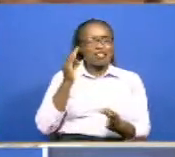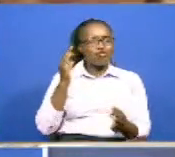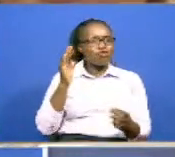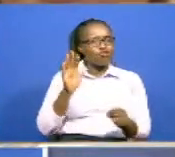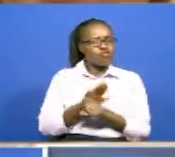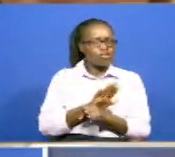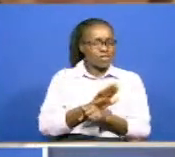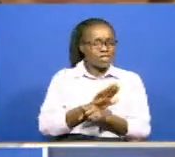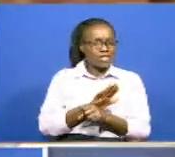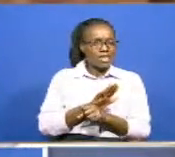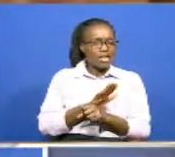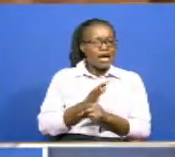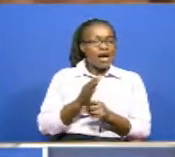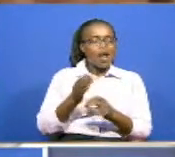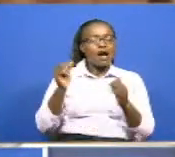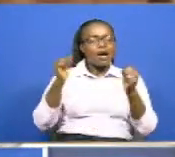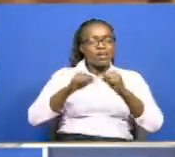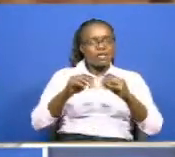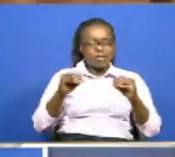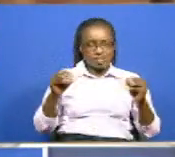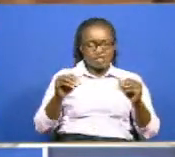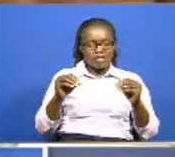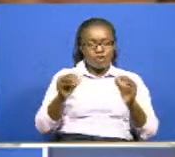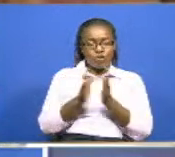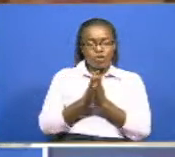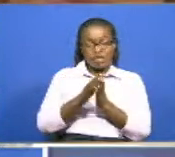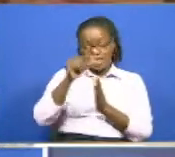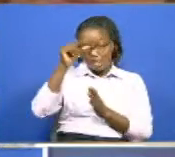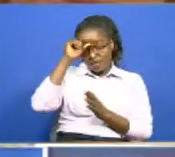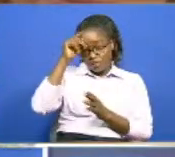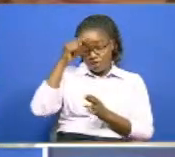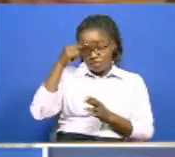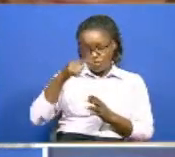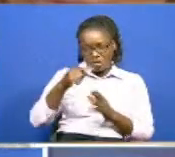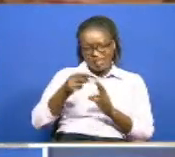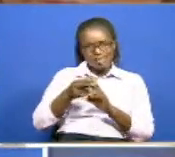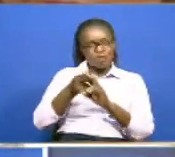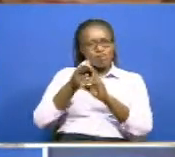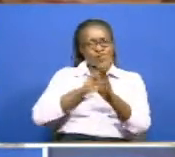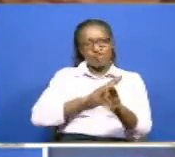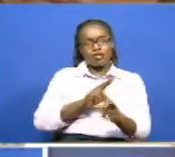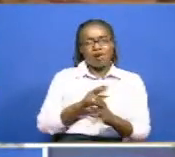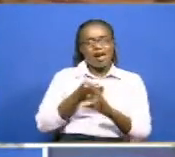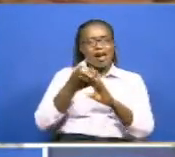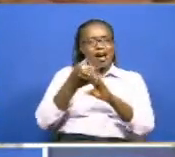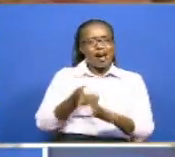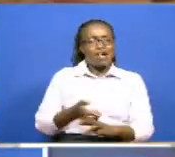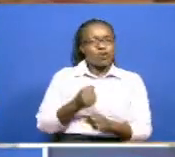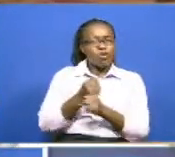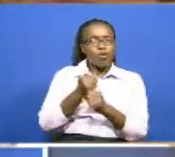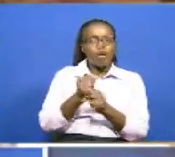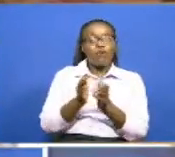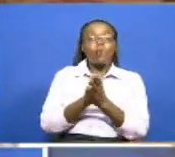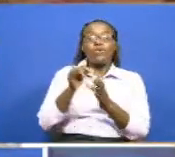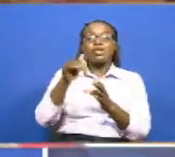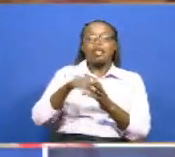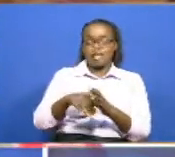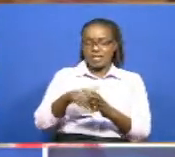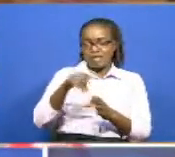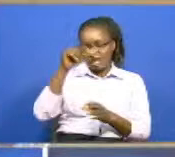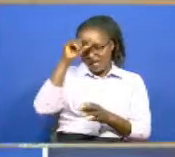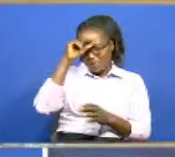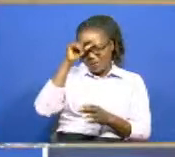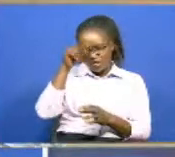the government policy, just ship out. It is very difficult to work within a government that you don't trust and you cannot work with that